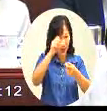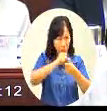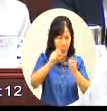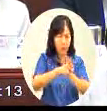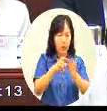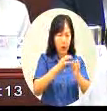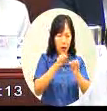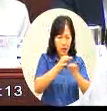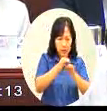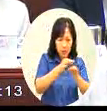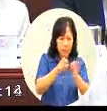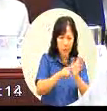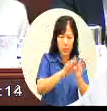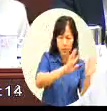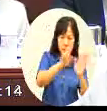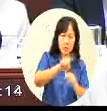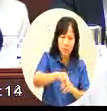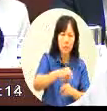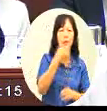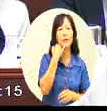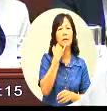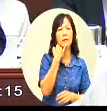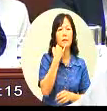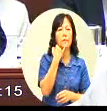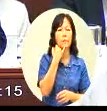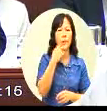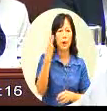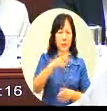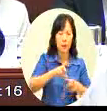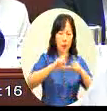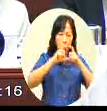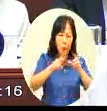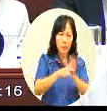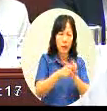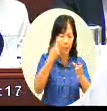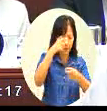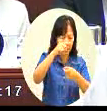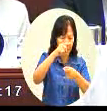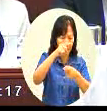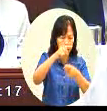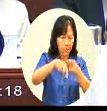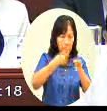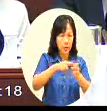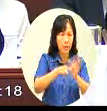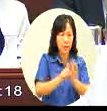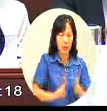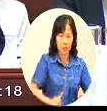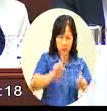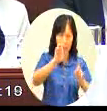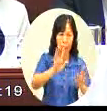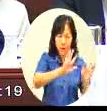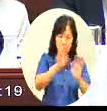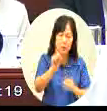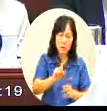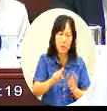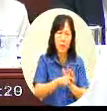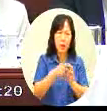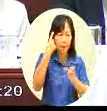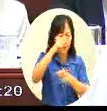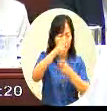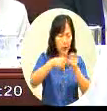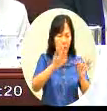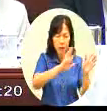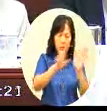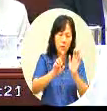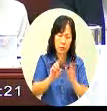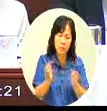的涨幅啦，那个趋势，所以大概会回应明年的这个涨幅。那明年的状况有估说会继